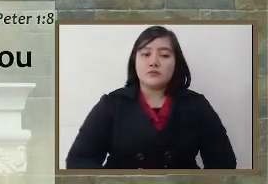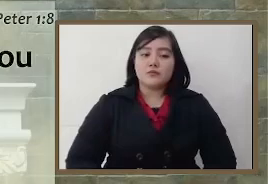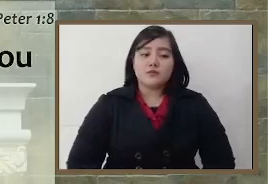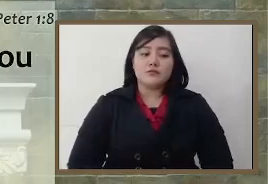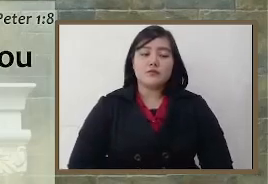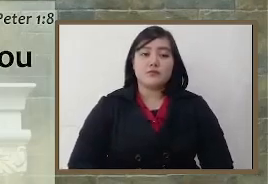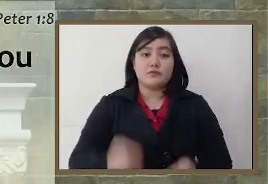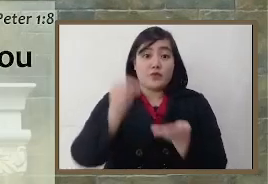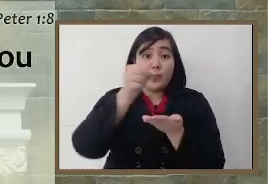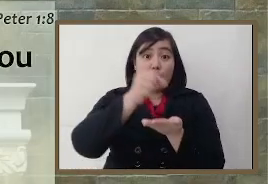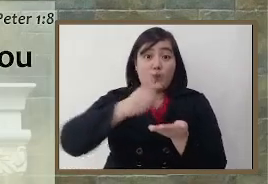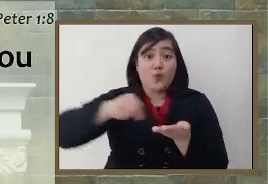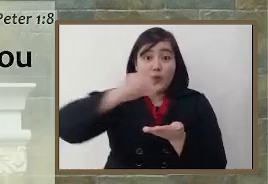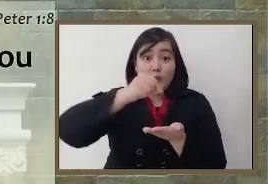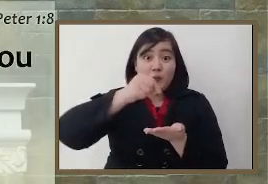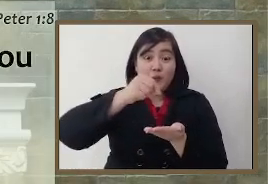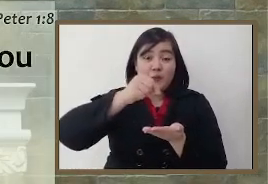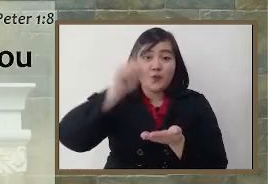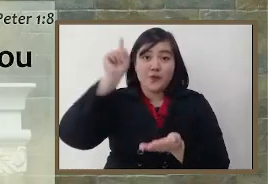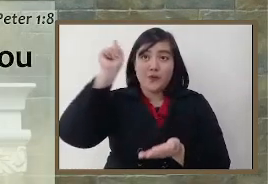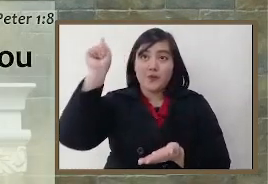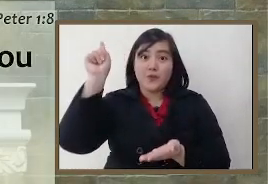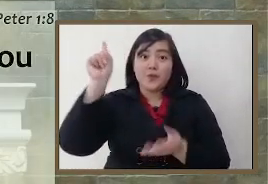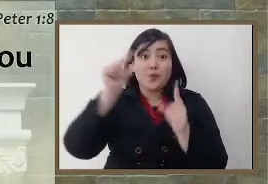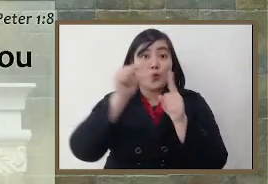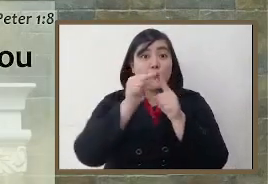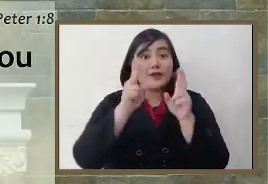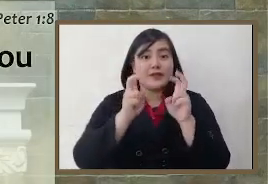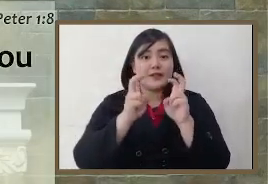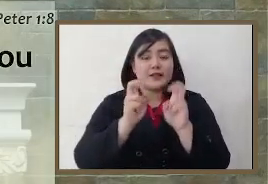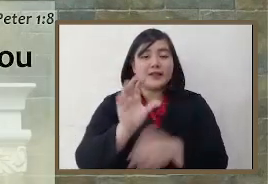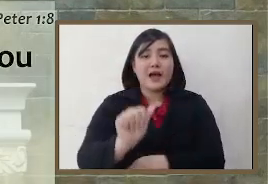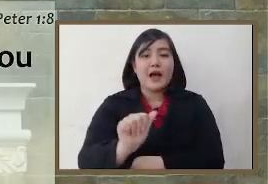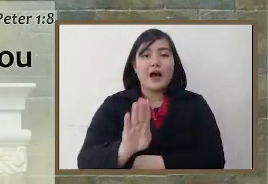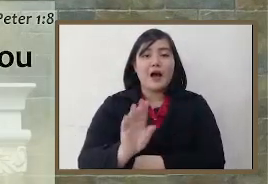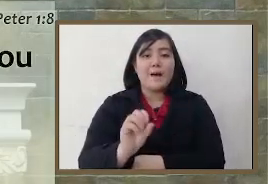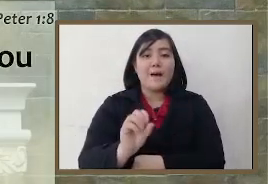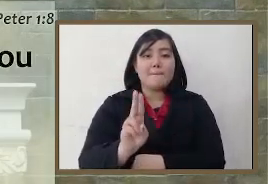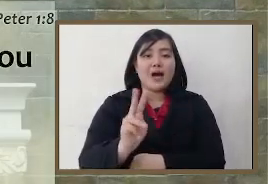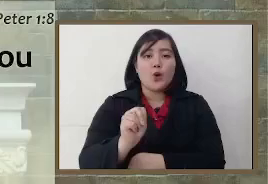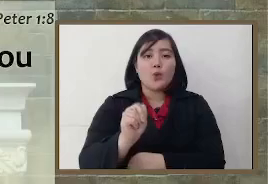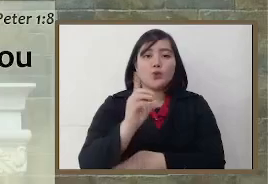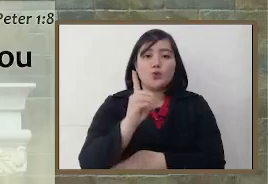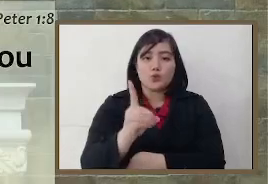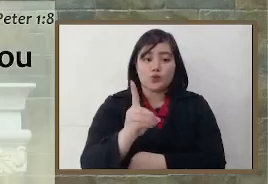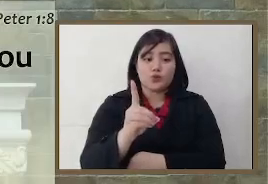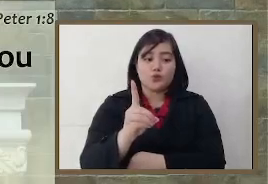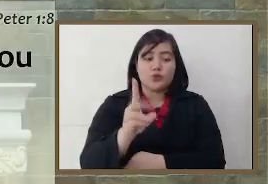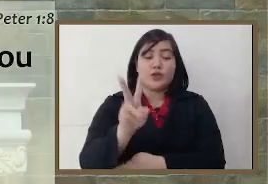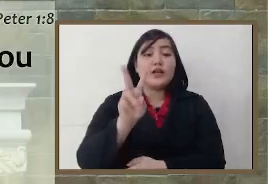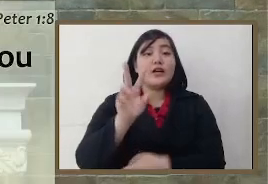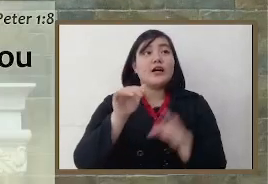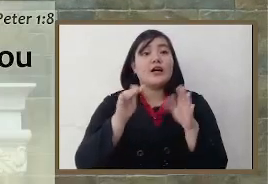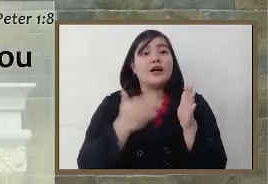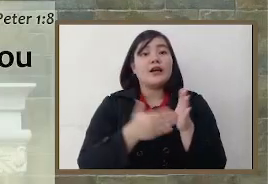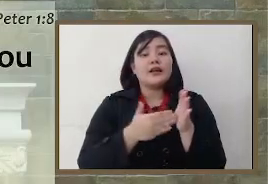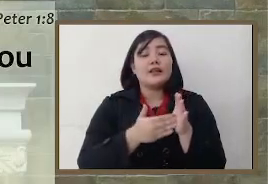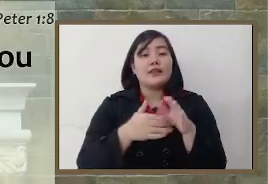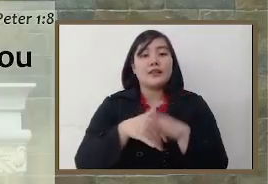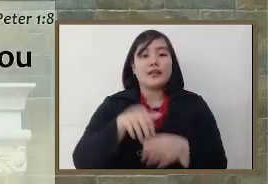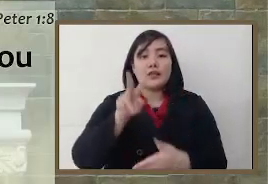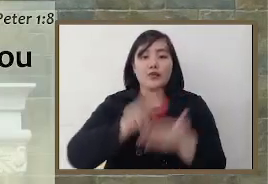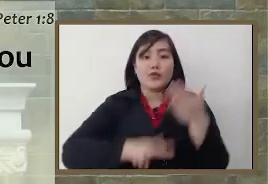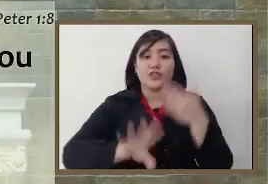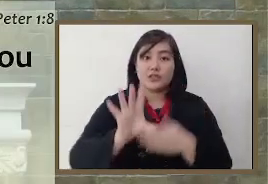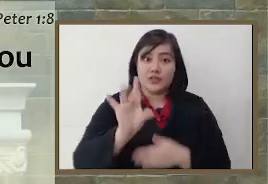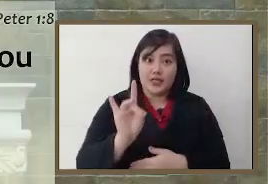Bilugan nyo yan, yung salitang abound. Alright? Para meron kayong reference. Alright, pag nabilugan